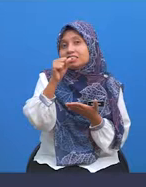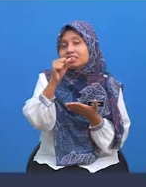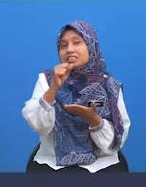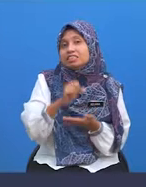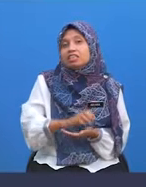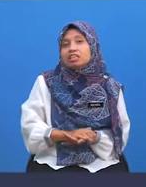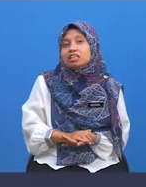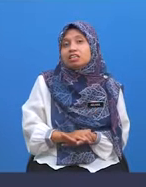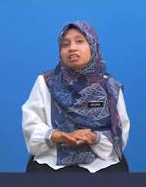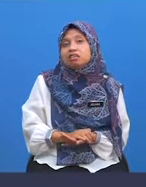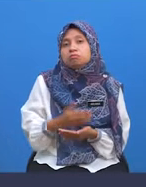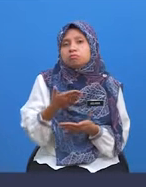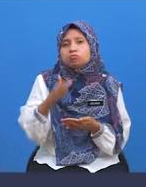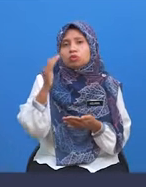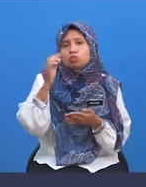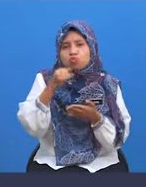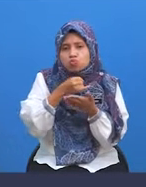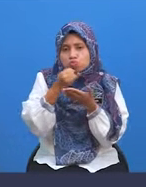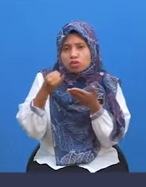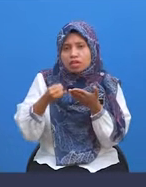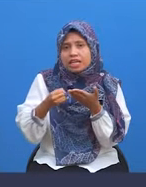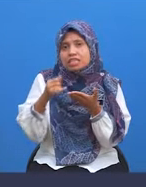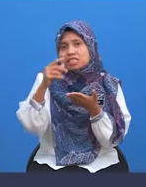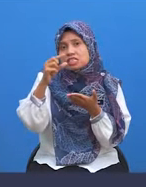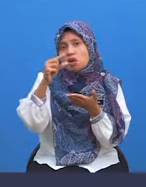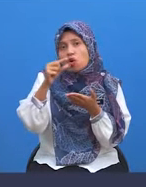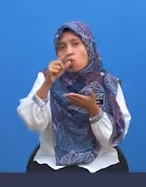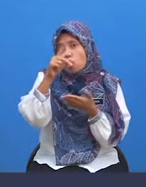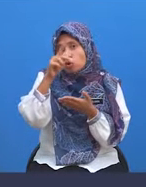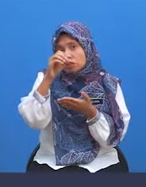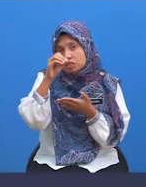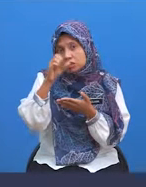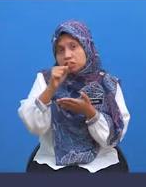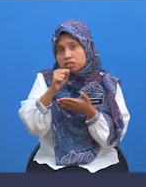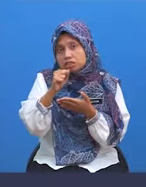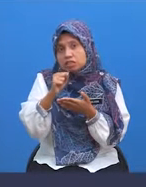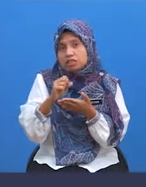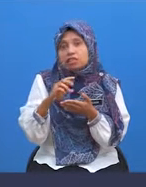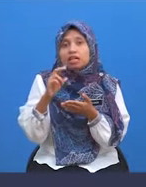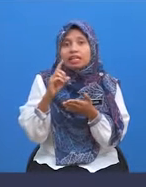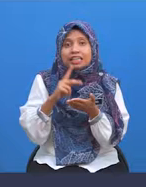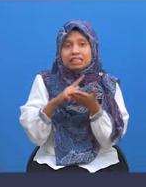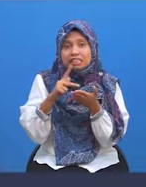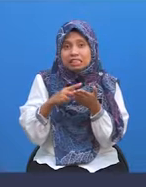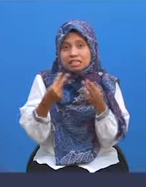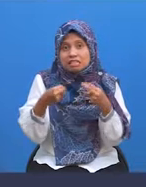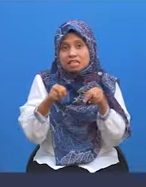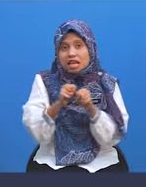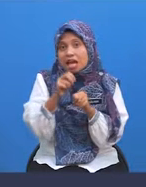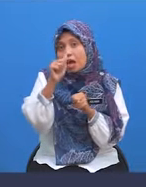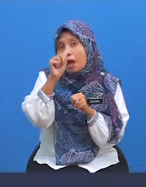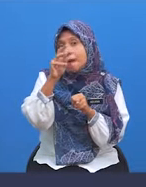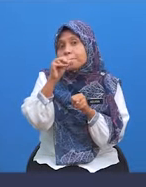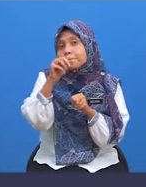Selesai lukis graf cos, kita akan tentukan nilai amplitude kita. Berapa nilai amplitude kita,